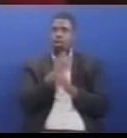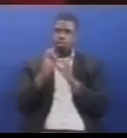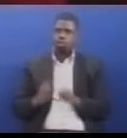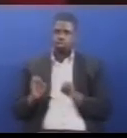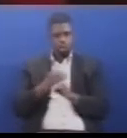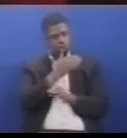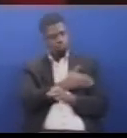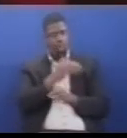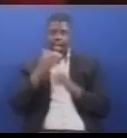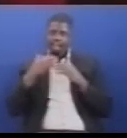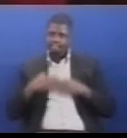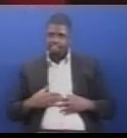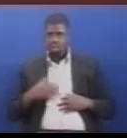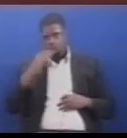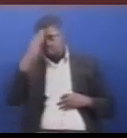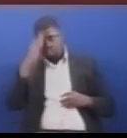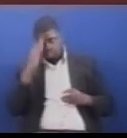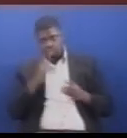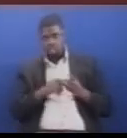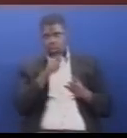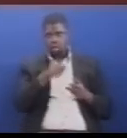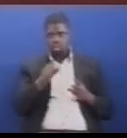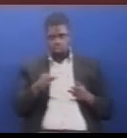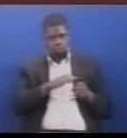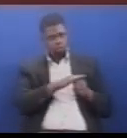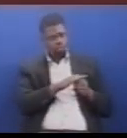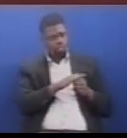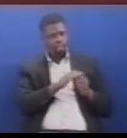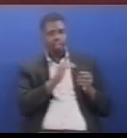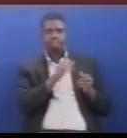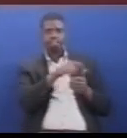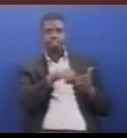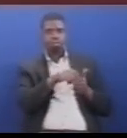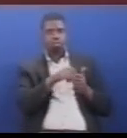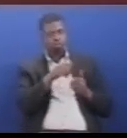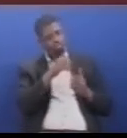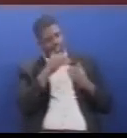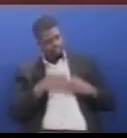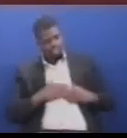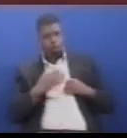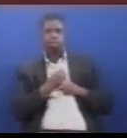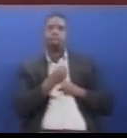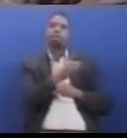kwa wanajeshi na wananchi wanaotumia vituo vya afya vya jeshi kupata tiba.